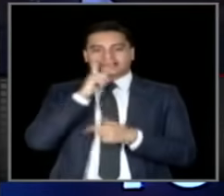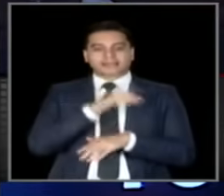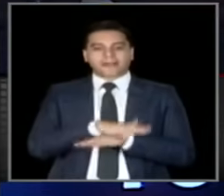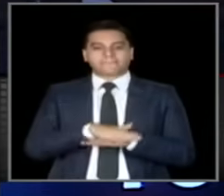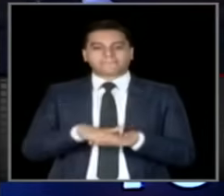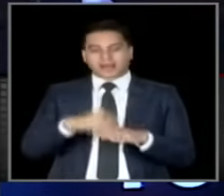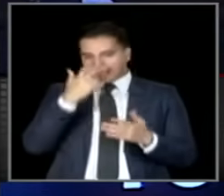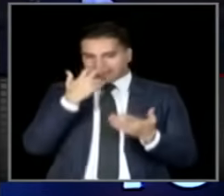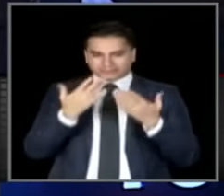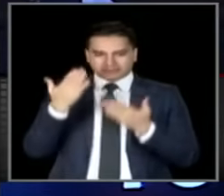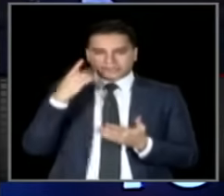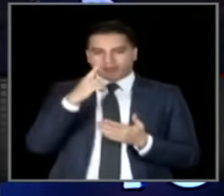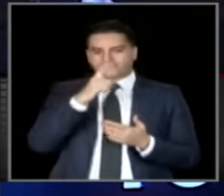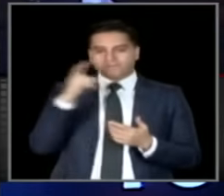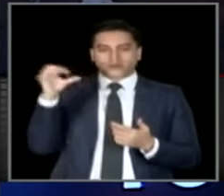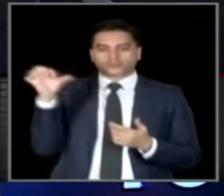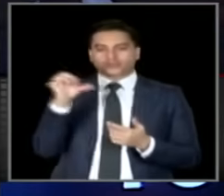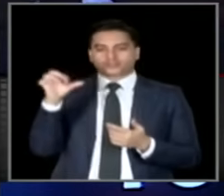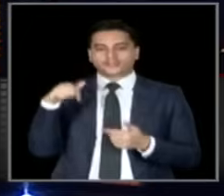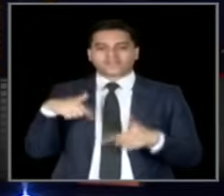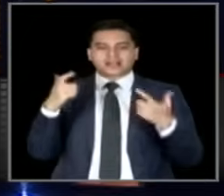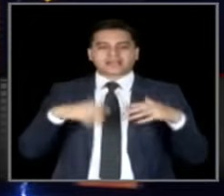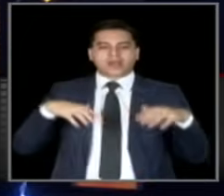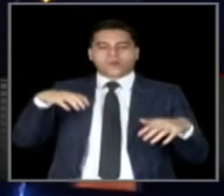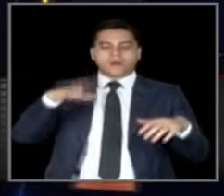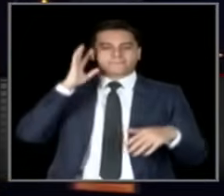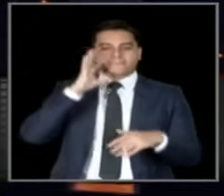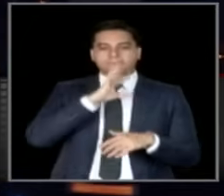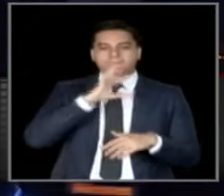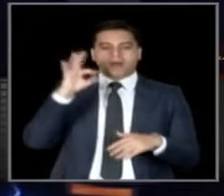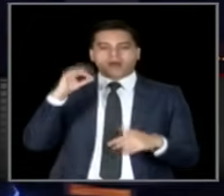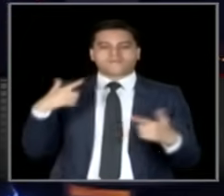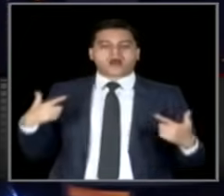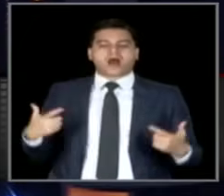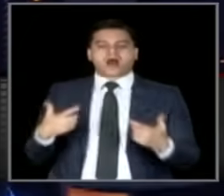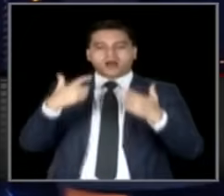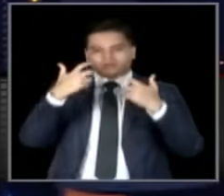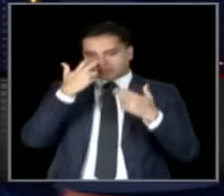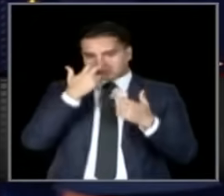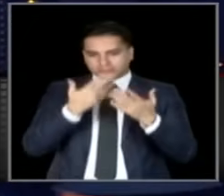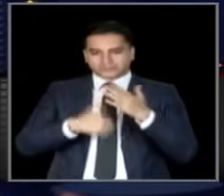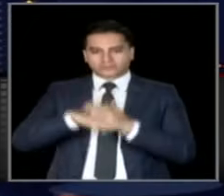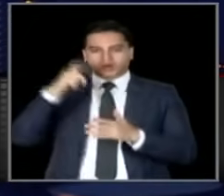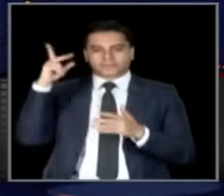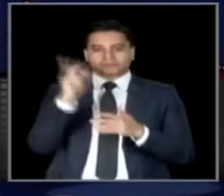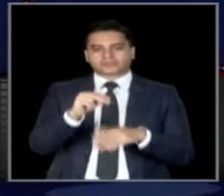عام 1119 على إحدى الإمارات الصليبية، فما هي؟